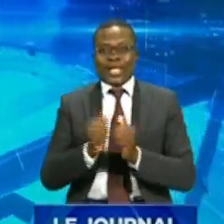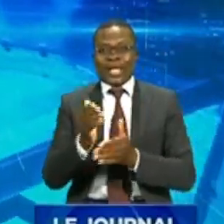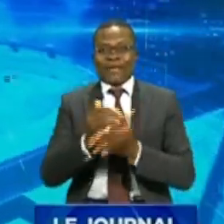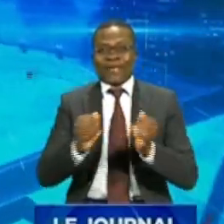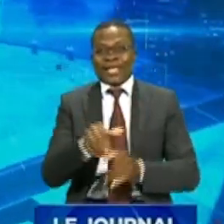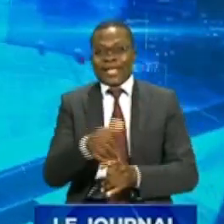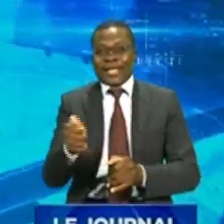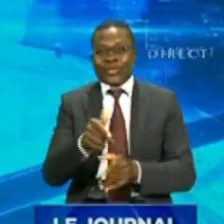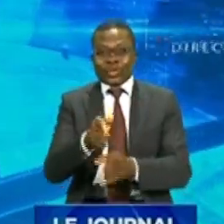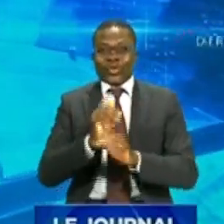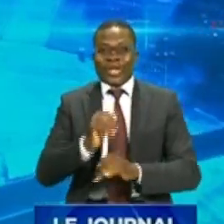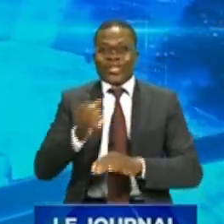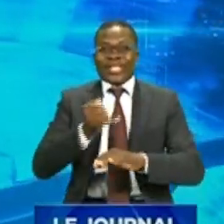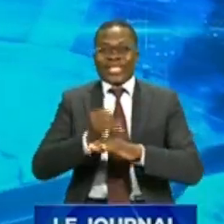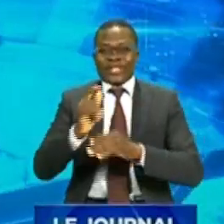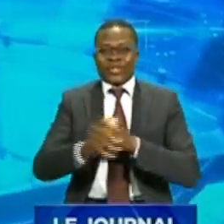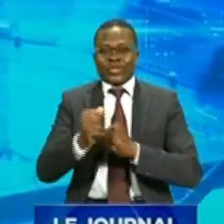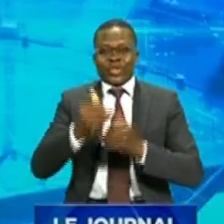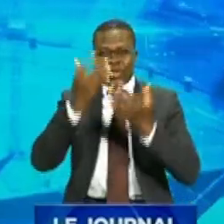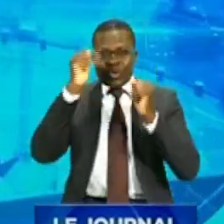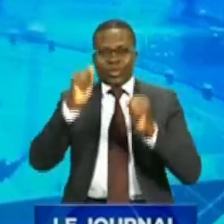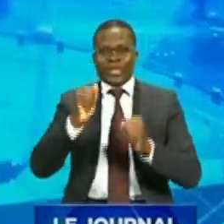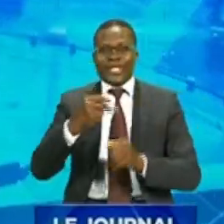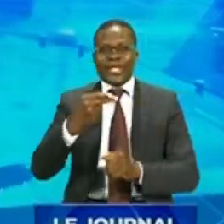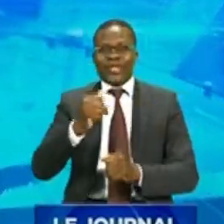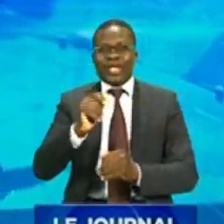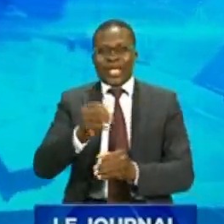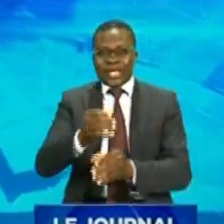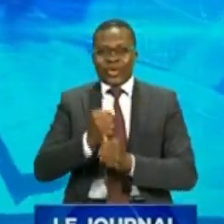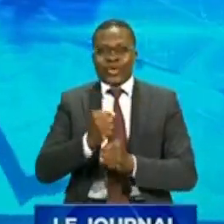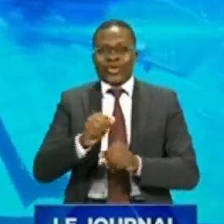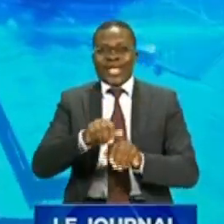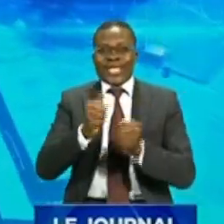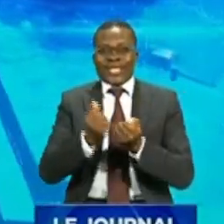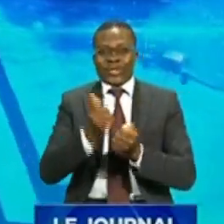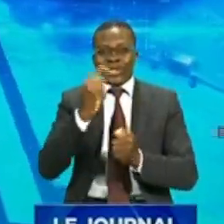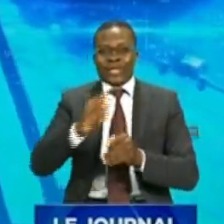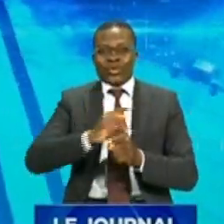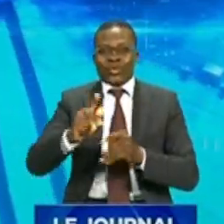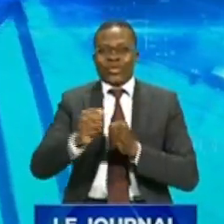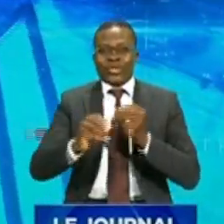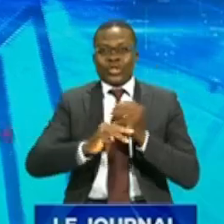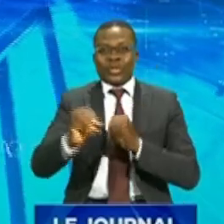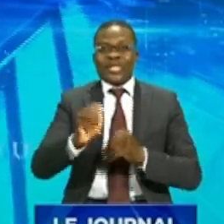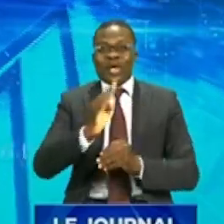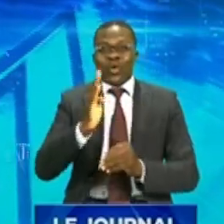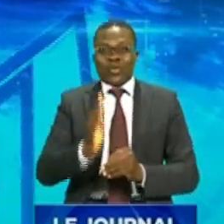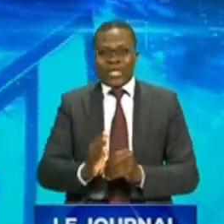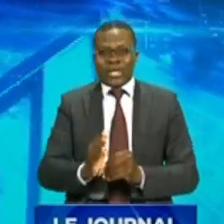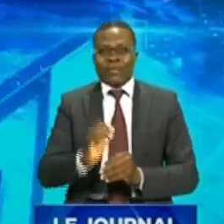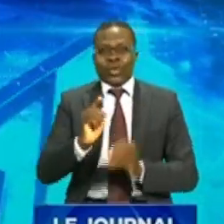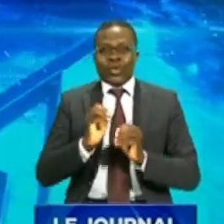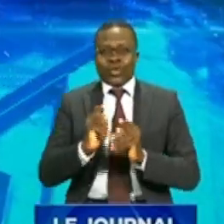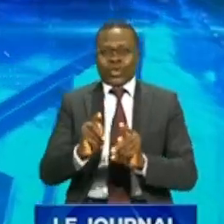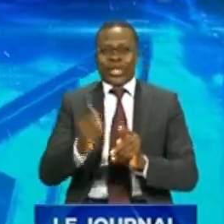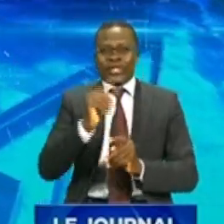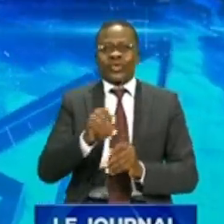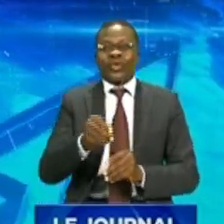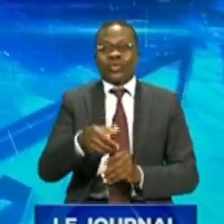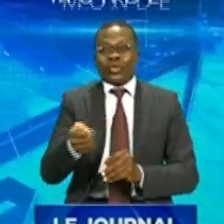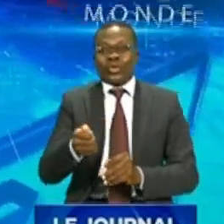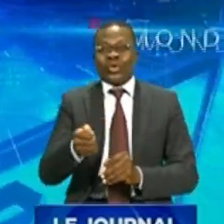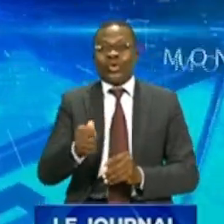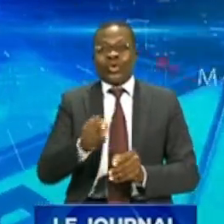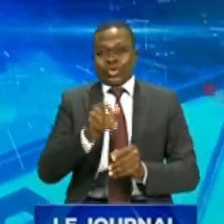pairs locataires d'institutions, le président de la RAC reçoit les associations professionnelles des médias au Bénin. Une occasion pour les hôtes